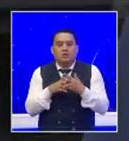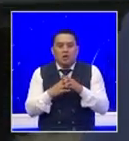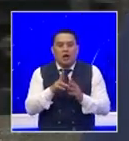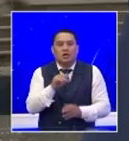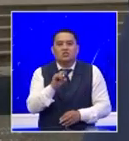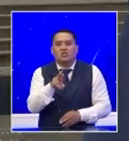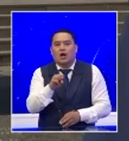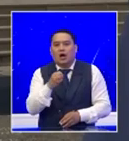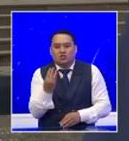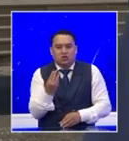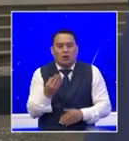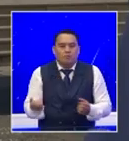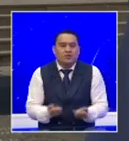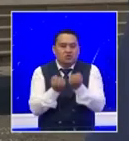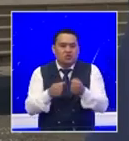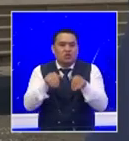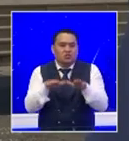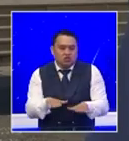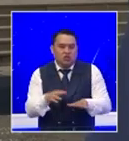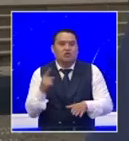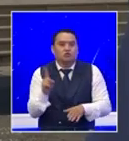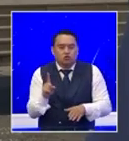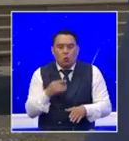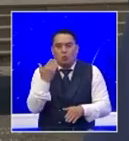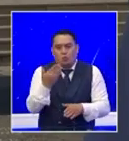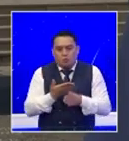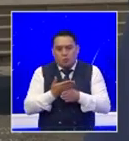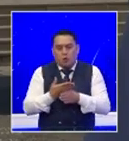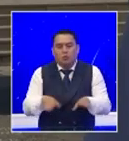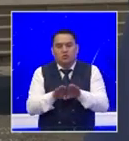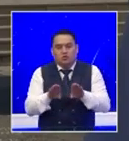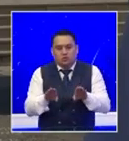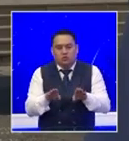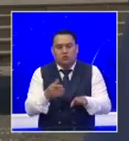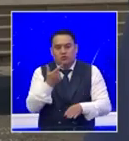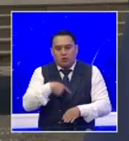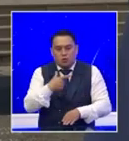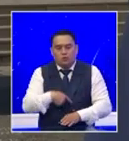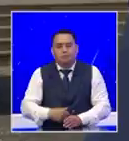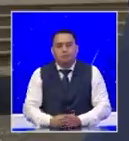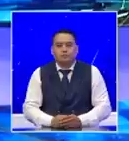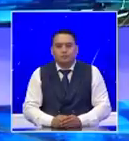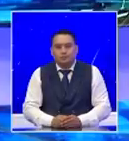решили поддержать мақтааралцев и оказать им свою помощь.